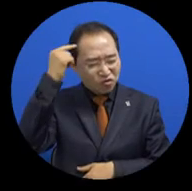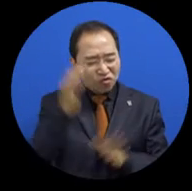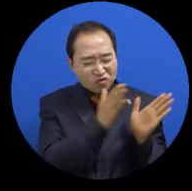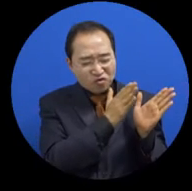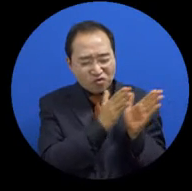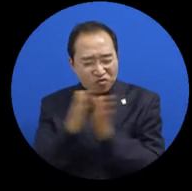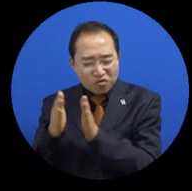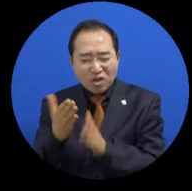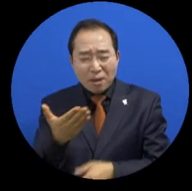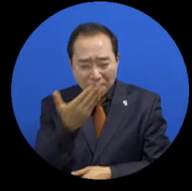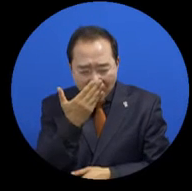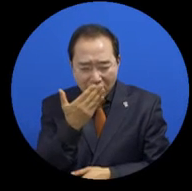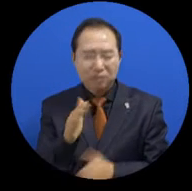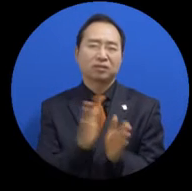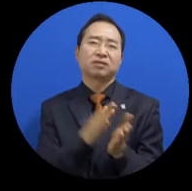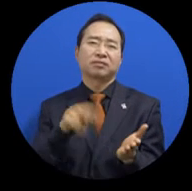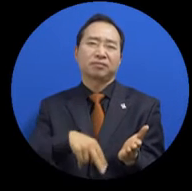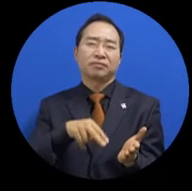있어요.